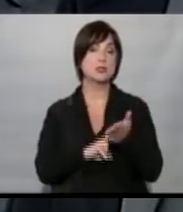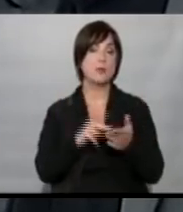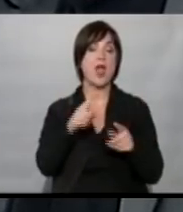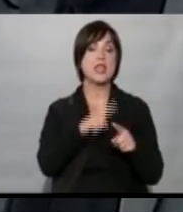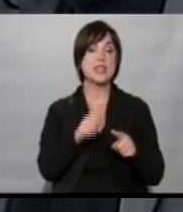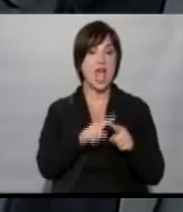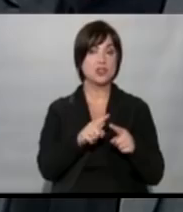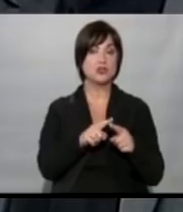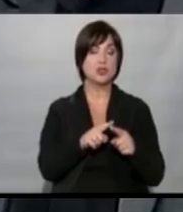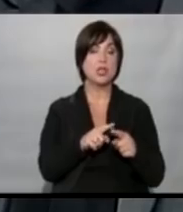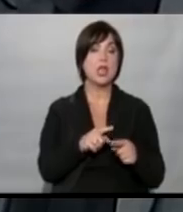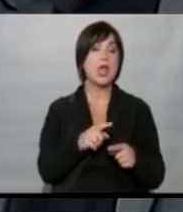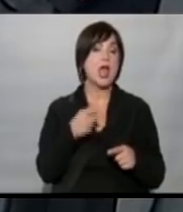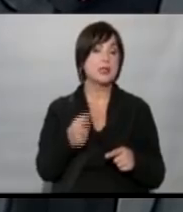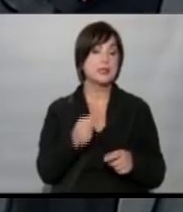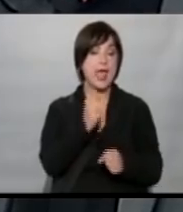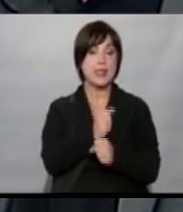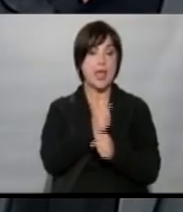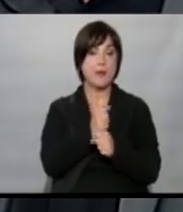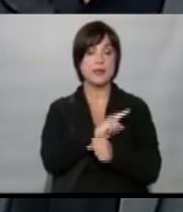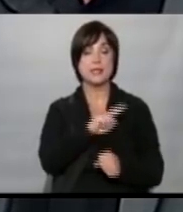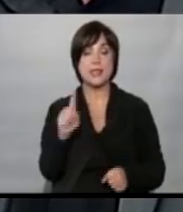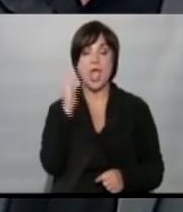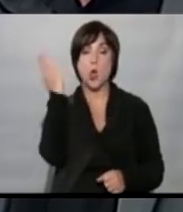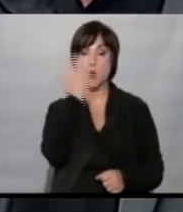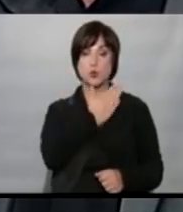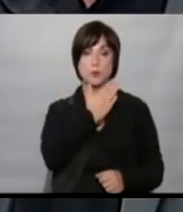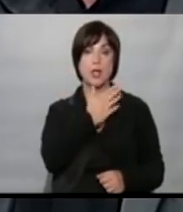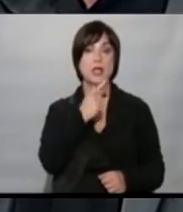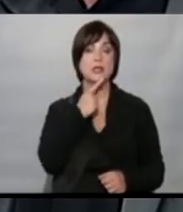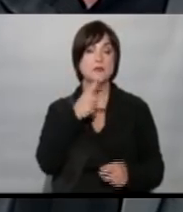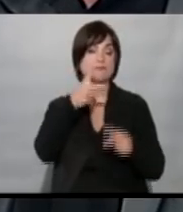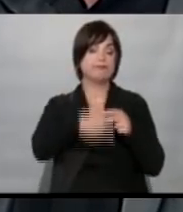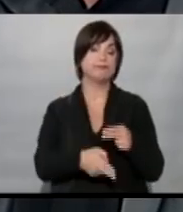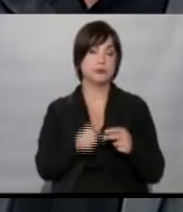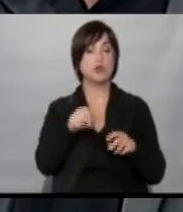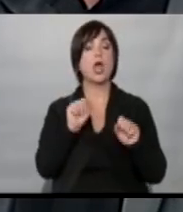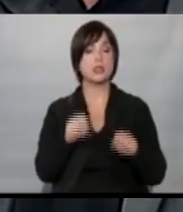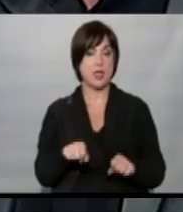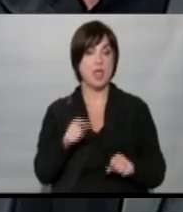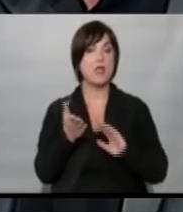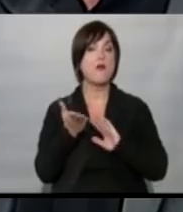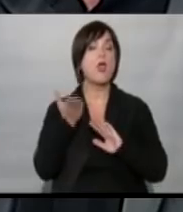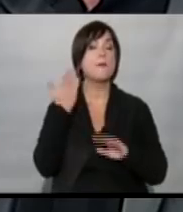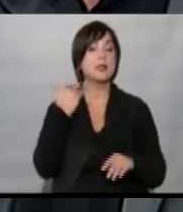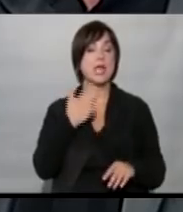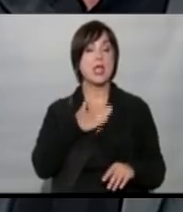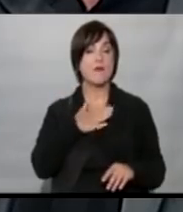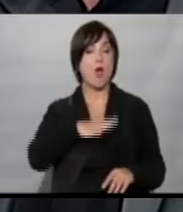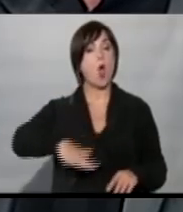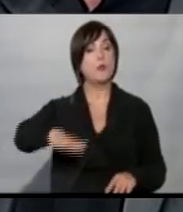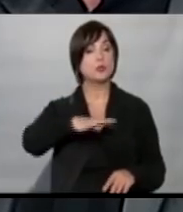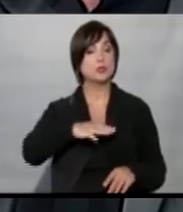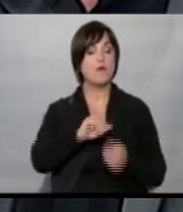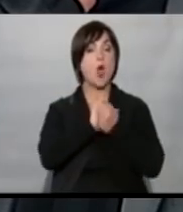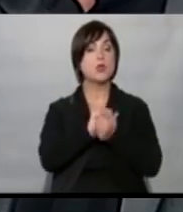начин нешто да се направи за да не успее, да се обструира. Тоа да. И во минатом имало во општеството,